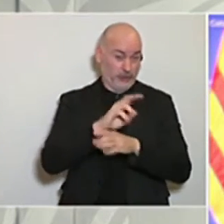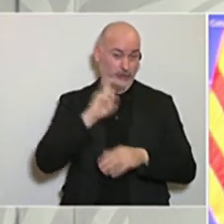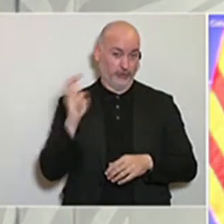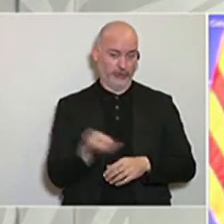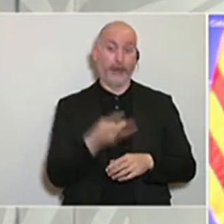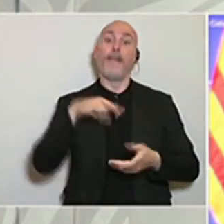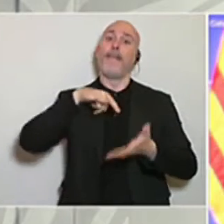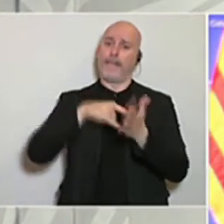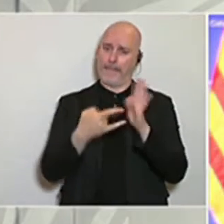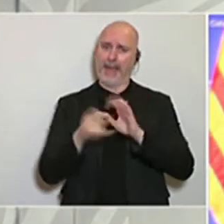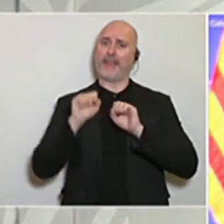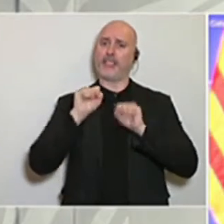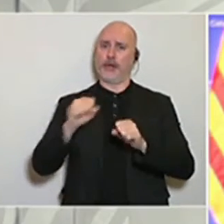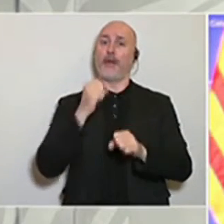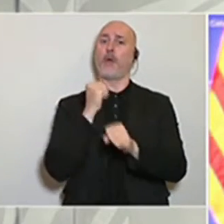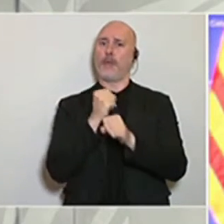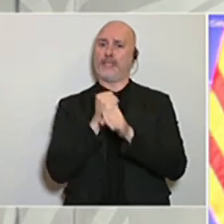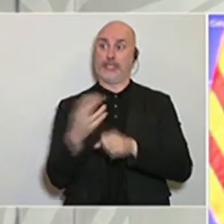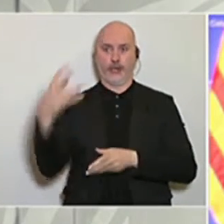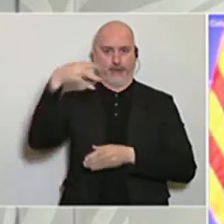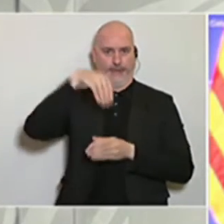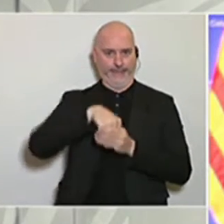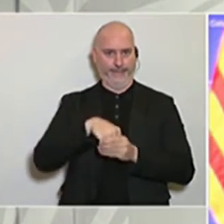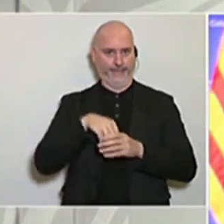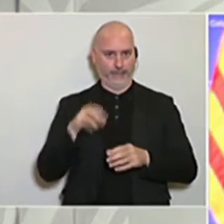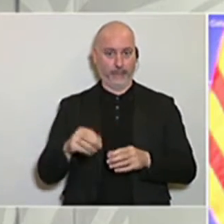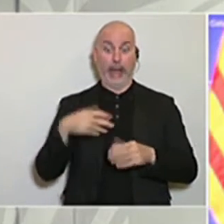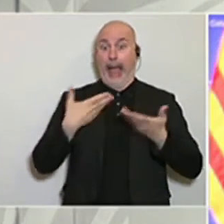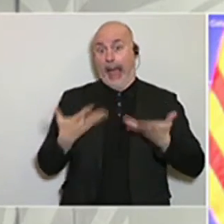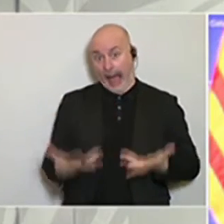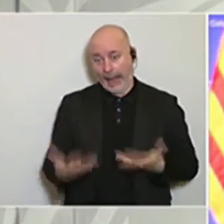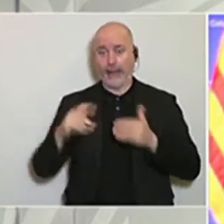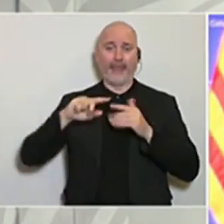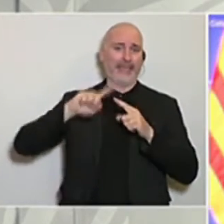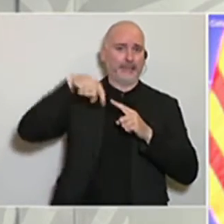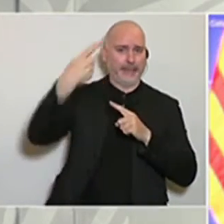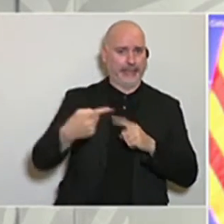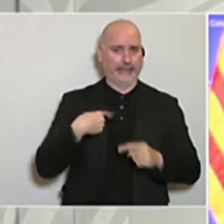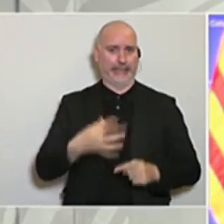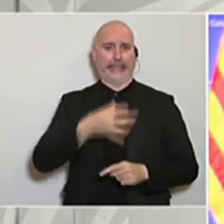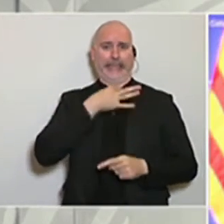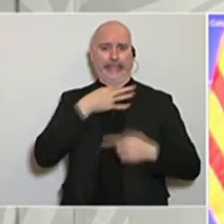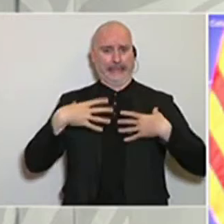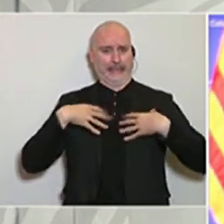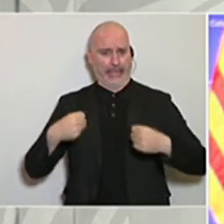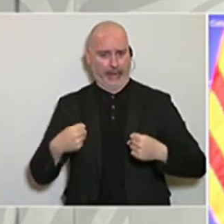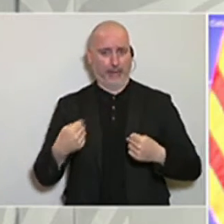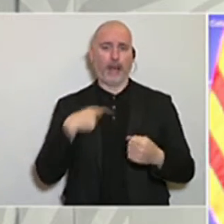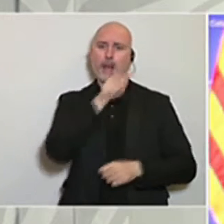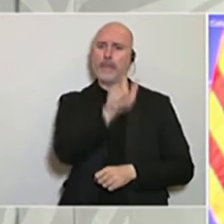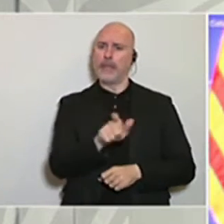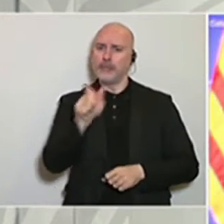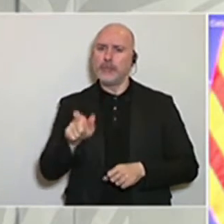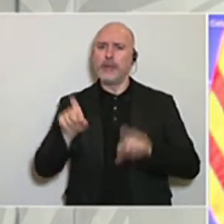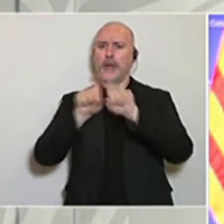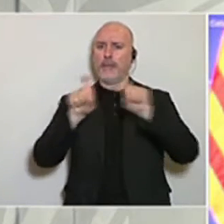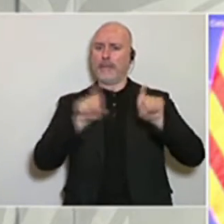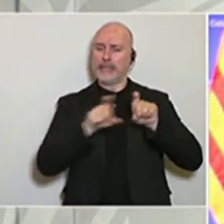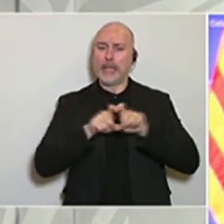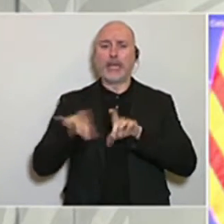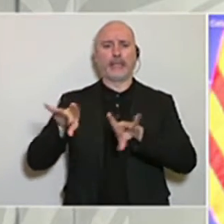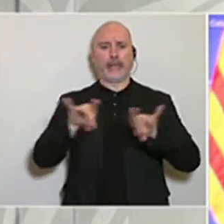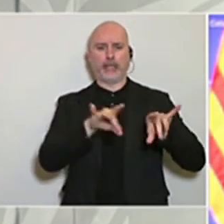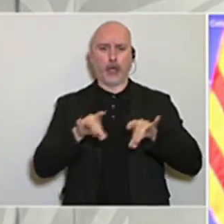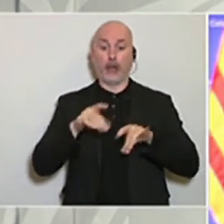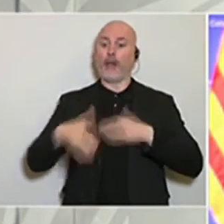de xoc per a l'ocupació durant i després de la crisi sanitària de la Covid-19, persones, empreses i territori que va posar en marxa